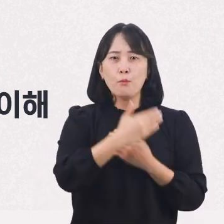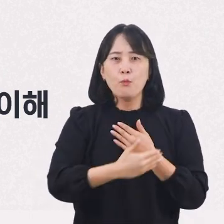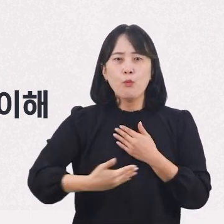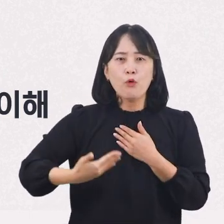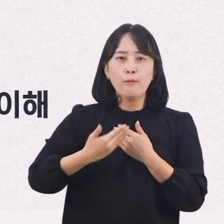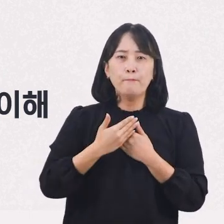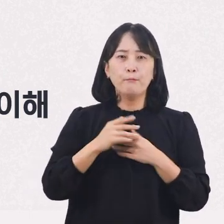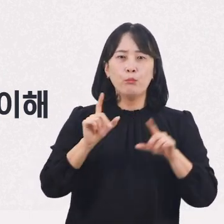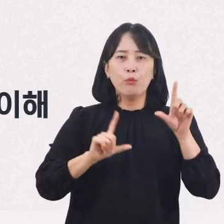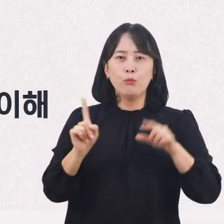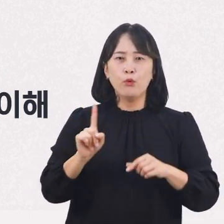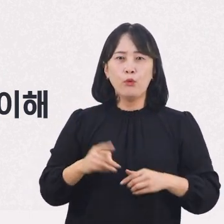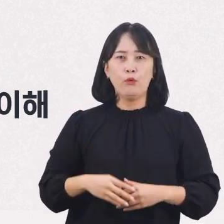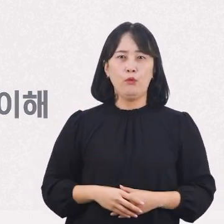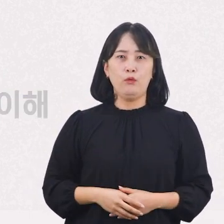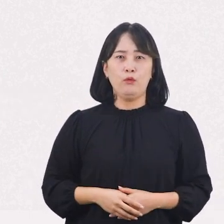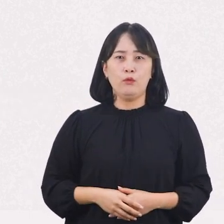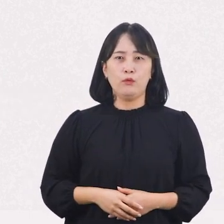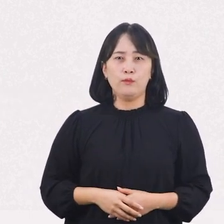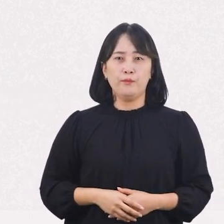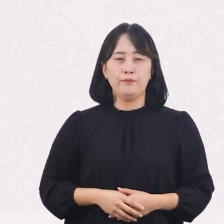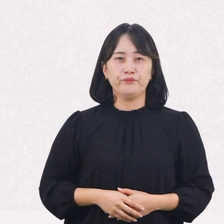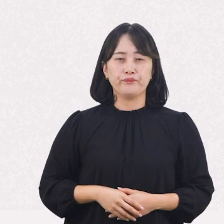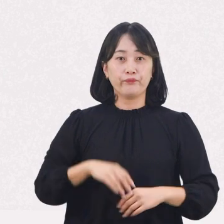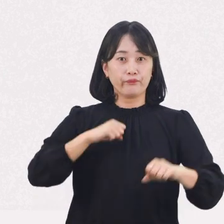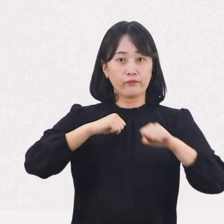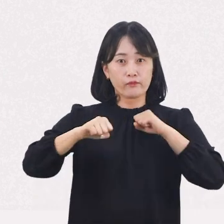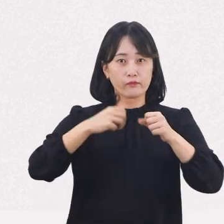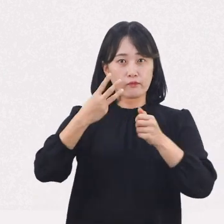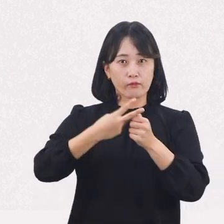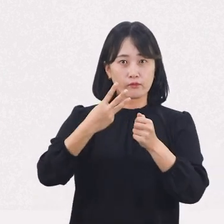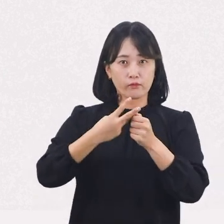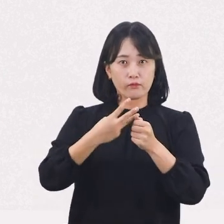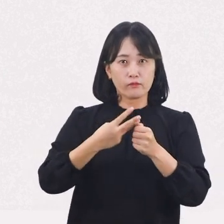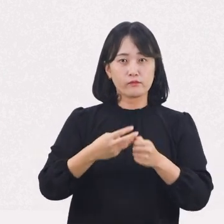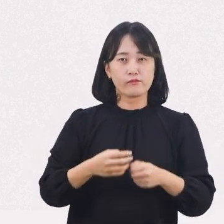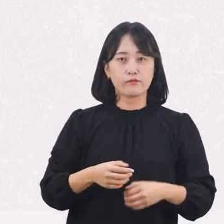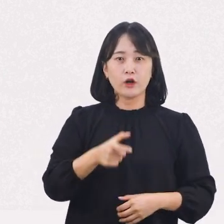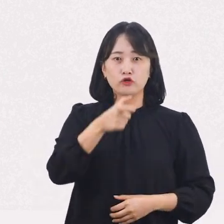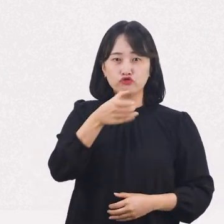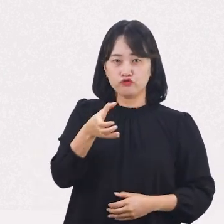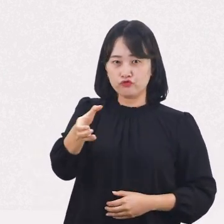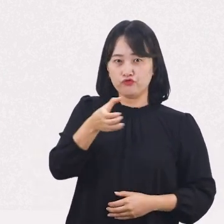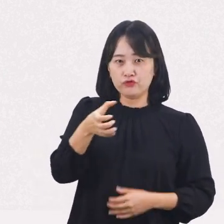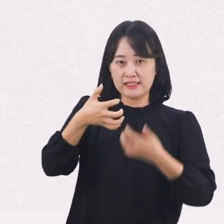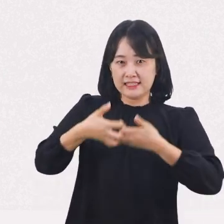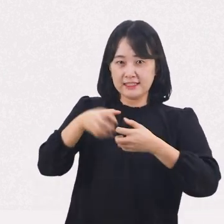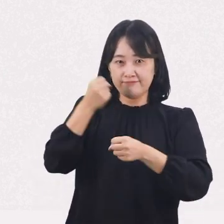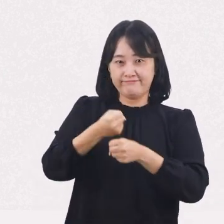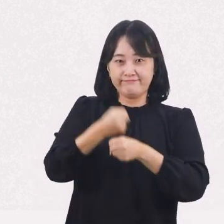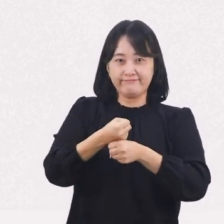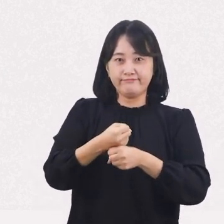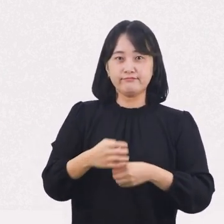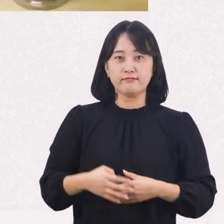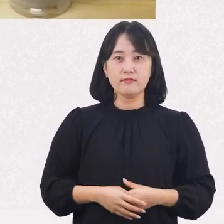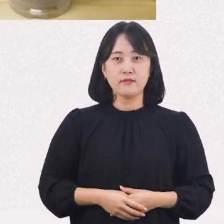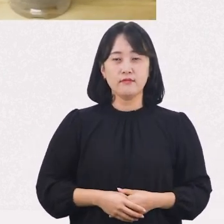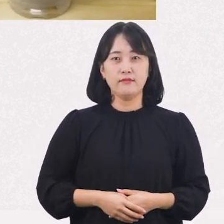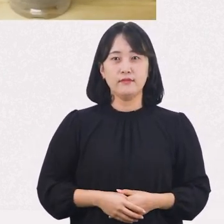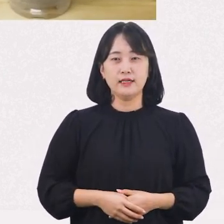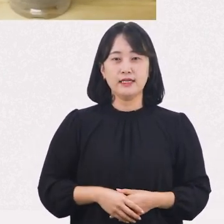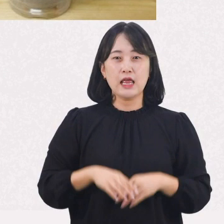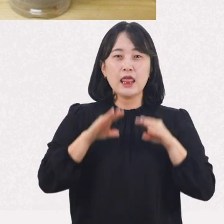알게 되었습니다. 활동 3에서는 간이 정수기를 만드는 활동을 하였습니다.